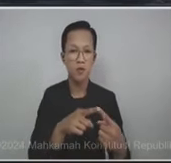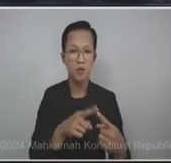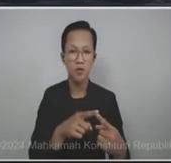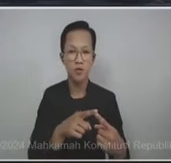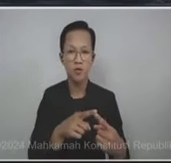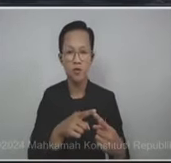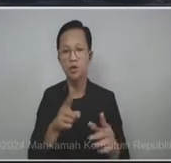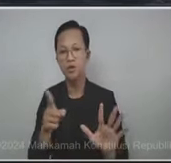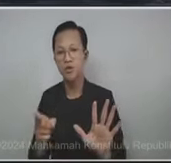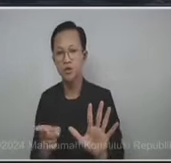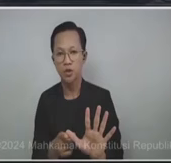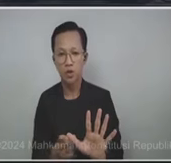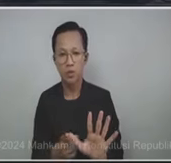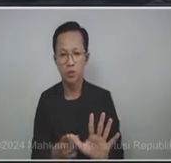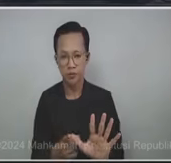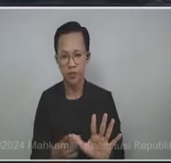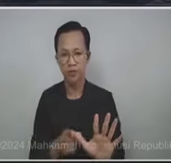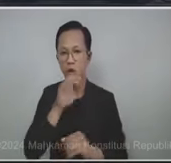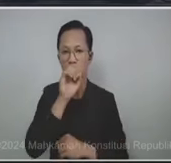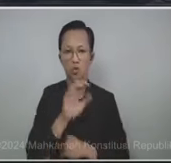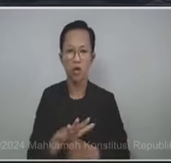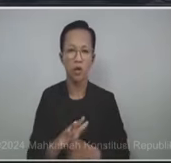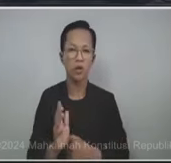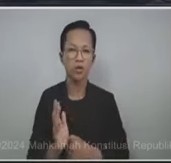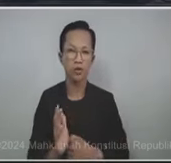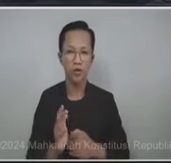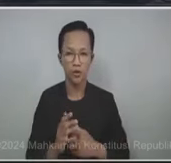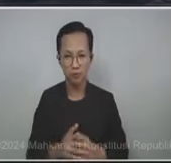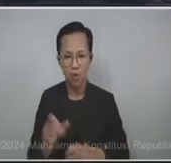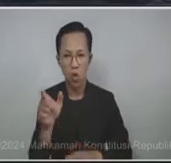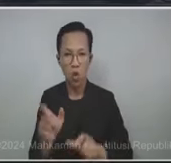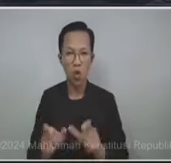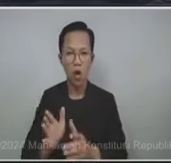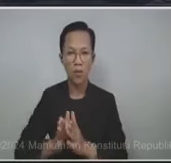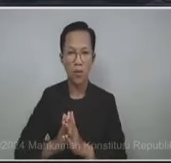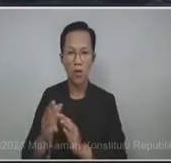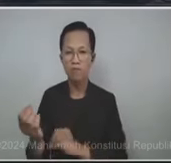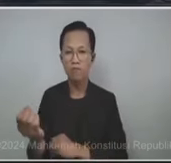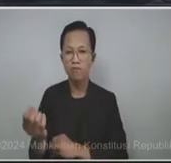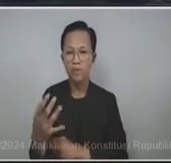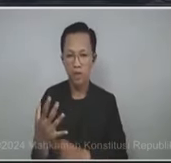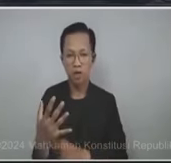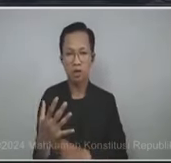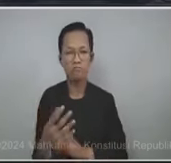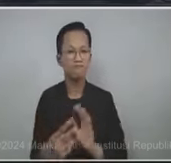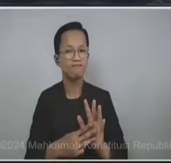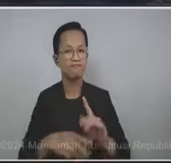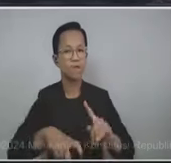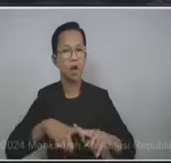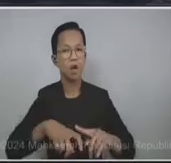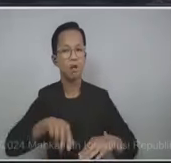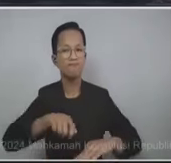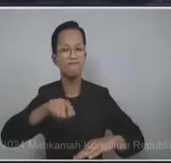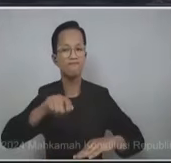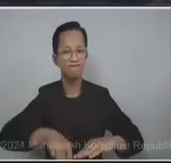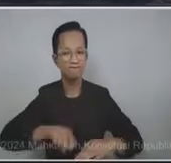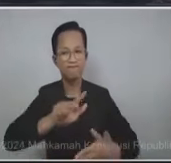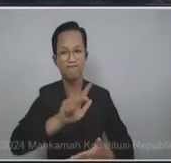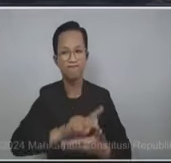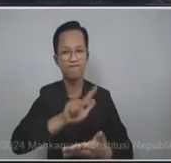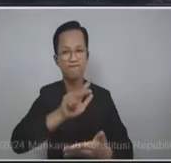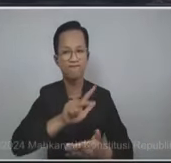5 dan seterusnya dianggap diucapkan pemohon dalam petitumnya memohon kepada mahkamah agar menyatakan pasal 7 ayat 2 huruf